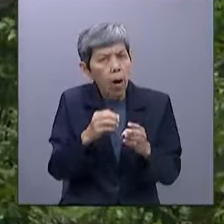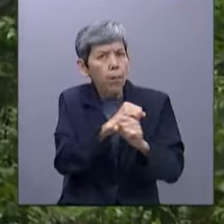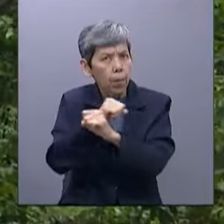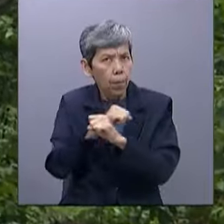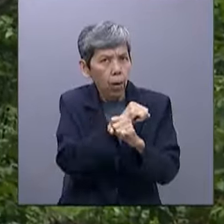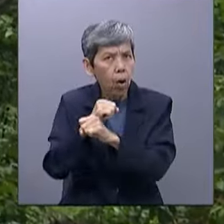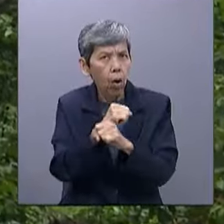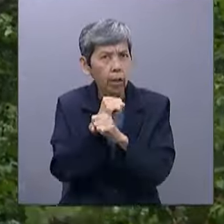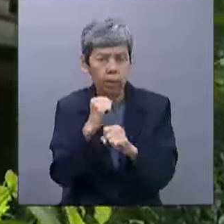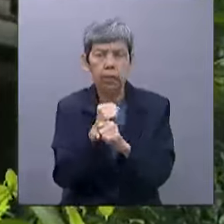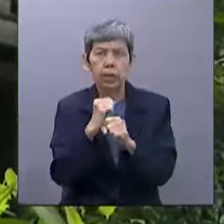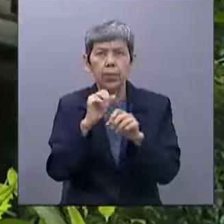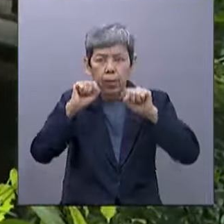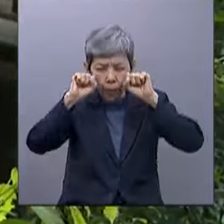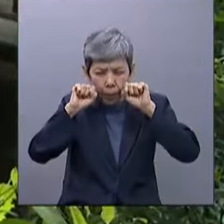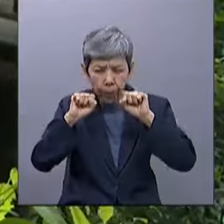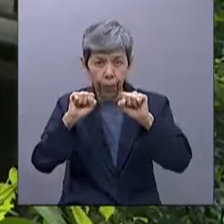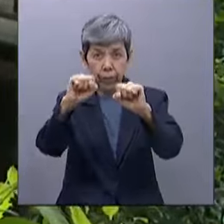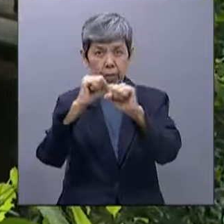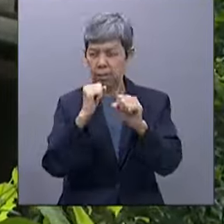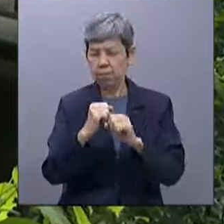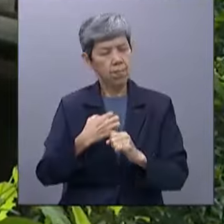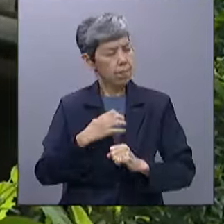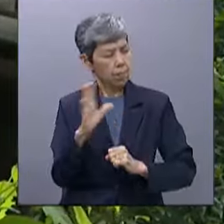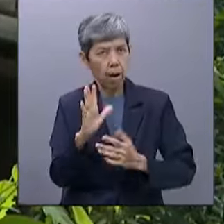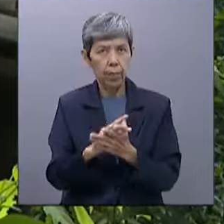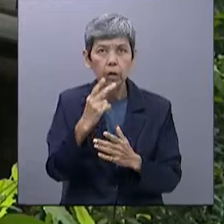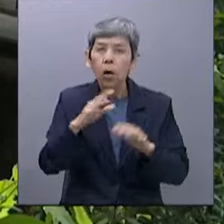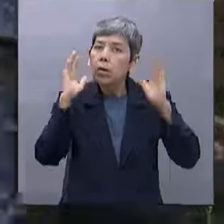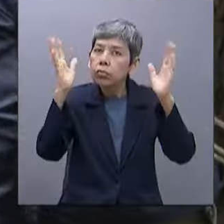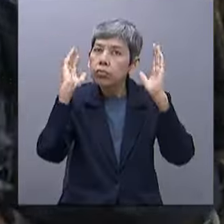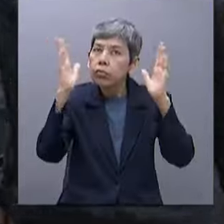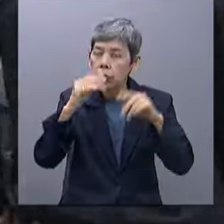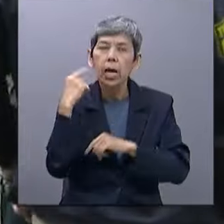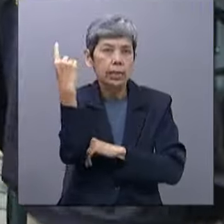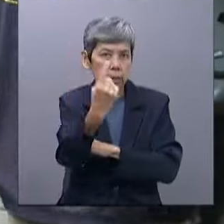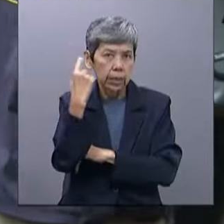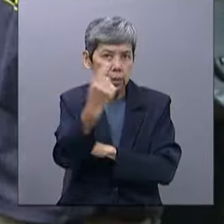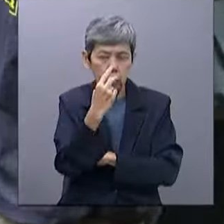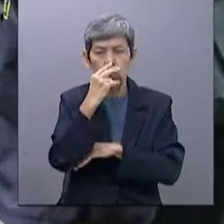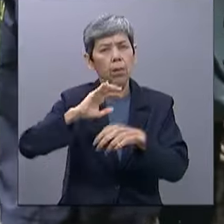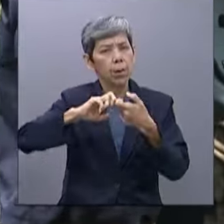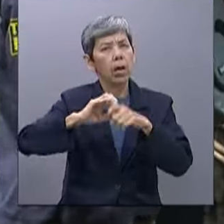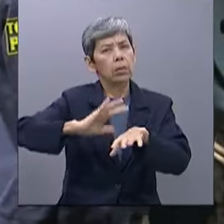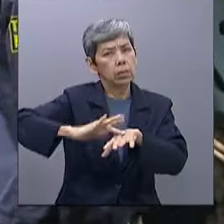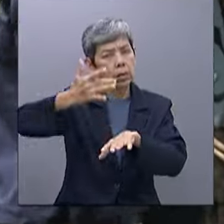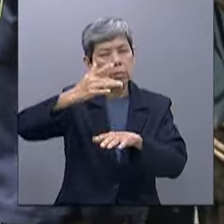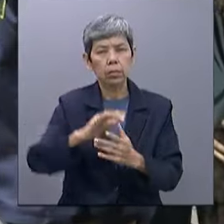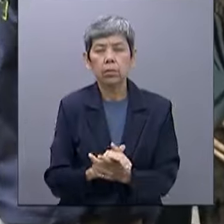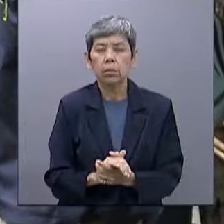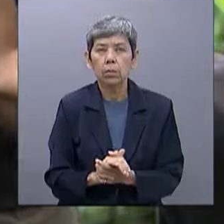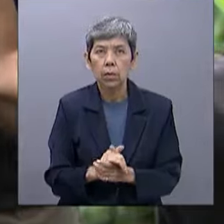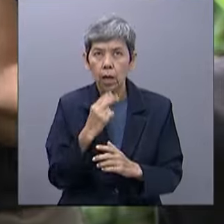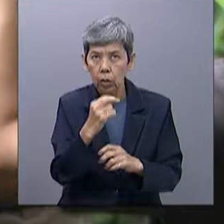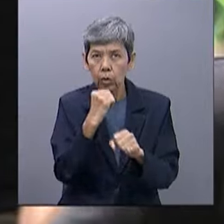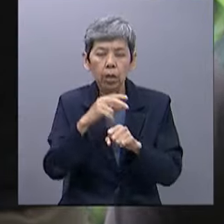กับผู้ประกอบการซิปลายไม่ให้เกิดเหตุการณ์ซ้ำและให้มีการประชาสัมพันธ์ตามแหล่งท่องเที่ยวถึงภัยธรรมชาติที่จะเกิดในฤดูฝนเช่น